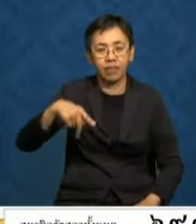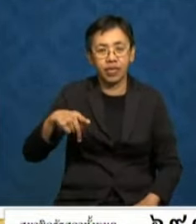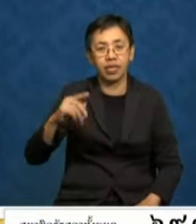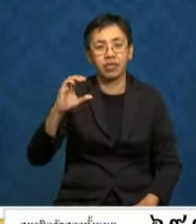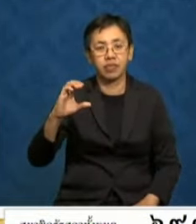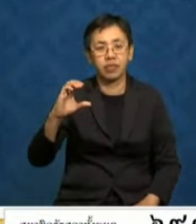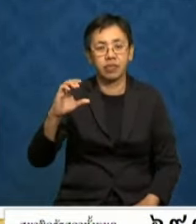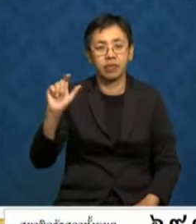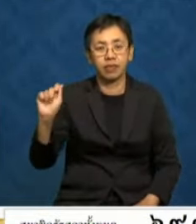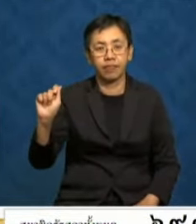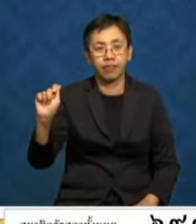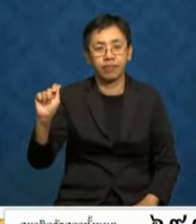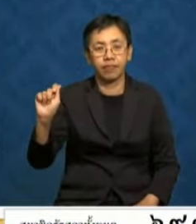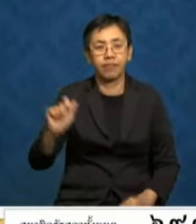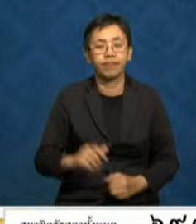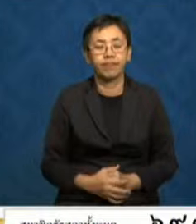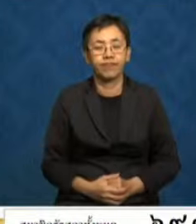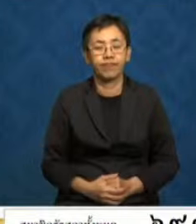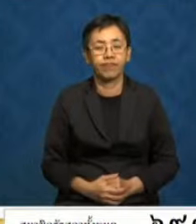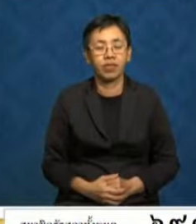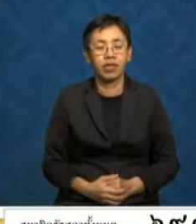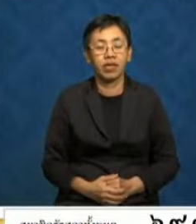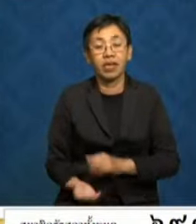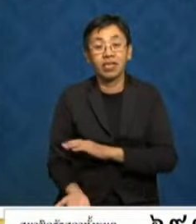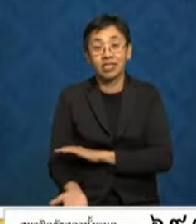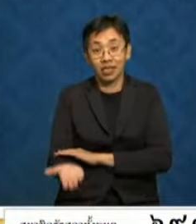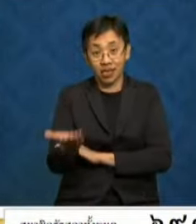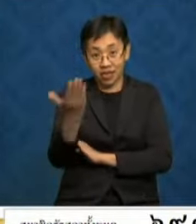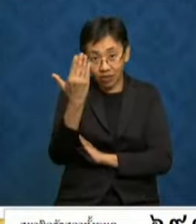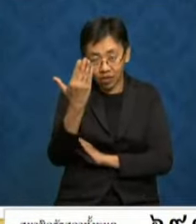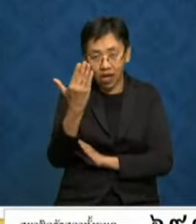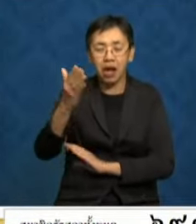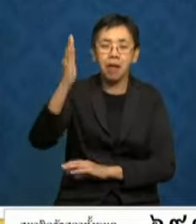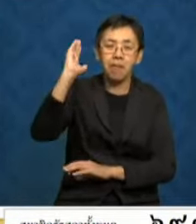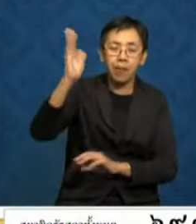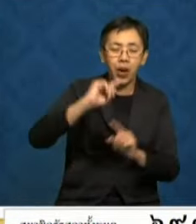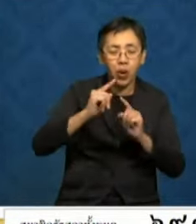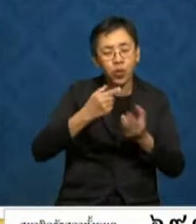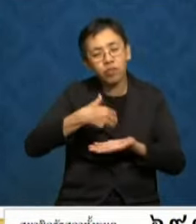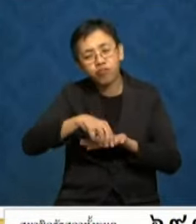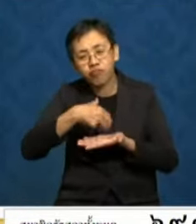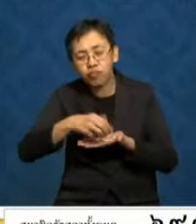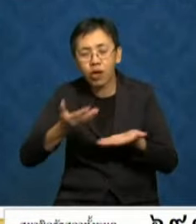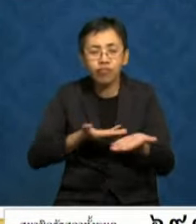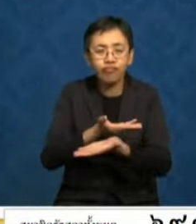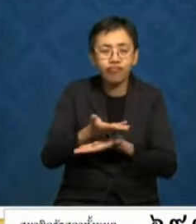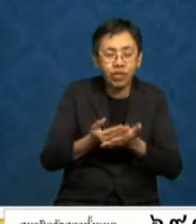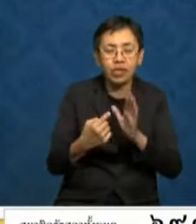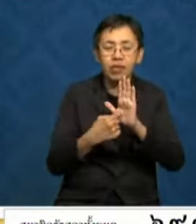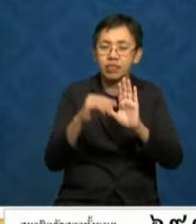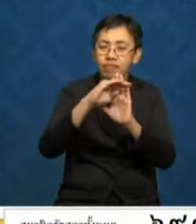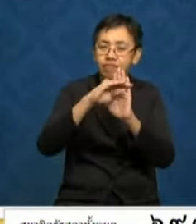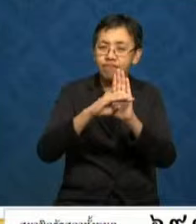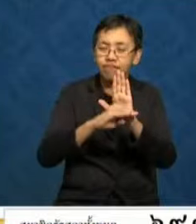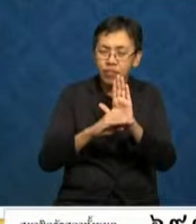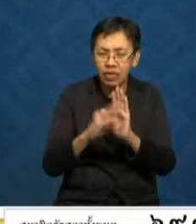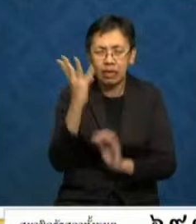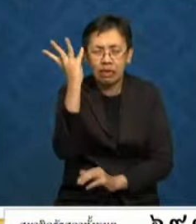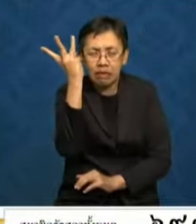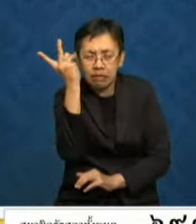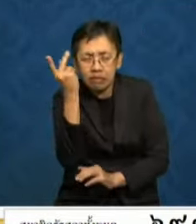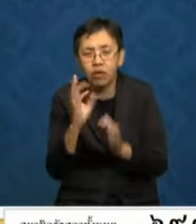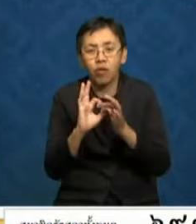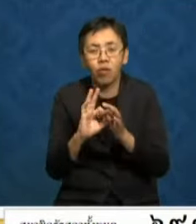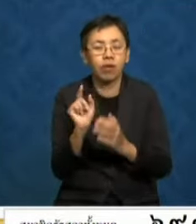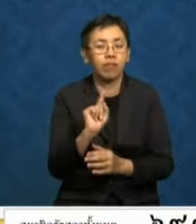PCA วันนี้ครับตั้งแต่เช้าครับเรามีการพูดคุยกันอยู่แล้วก็มีการนำเสนอในข้อกังวลหลายๆส่